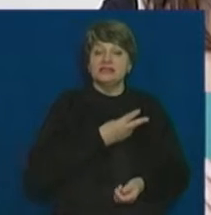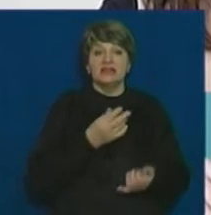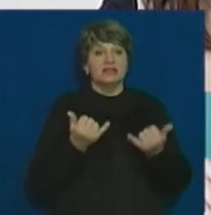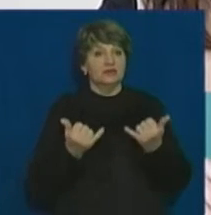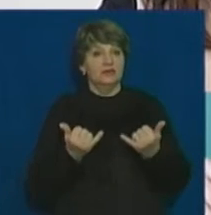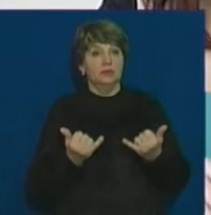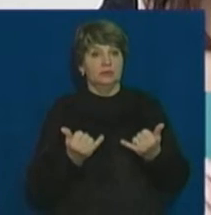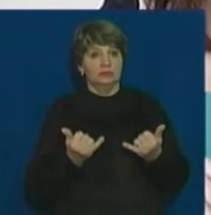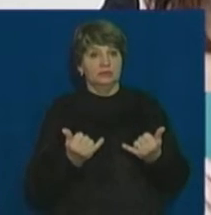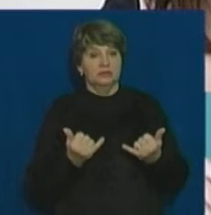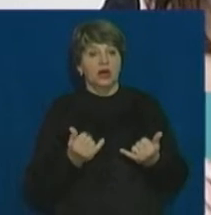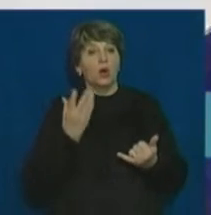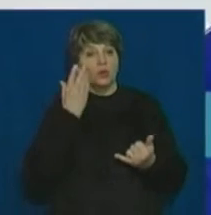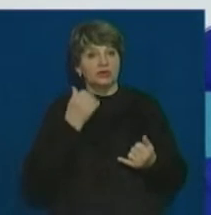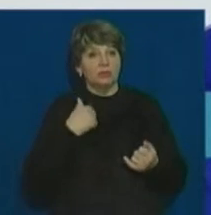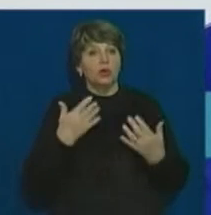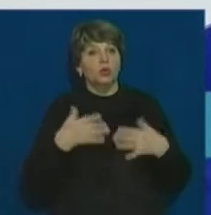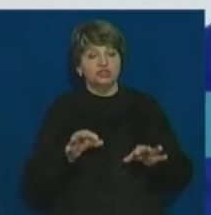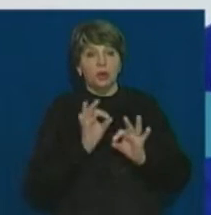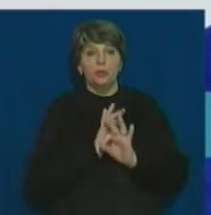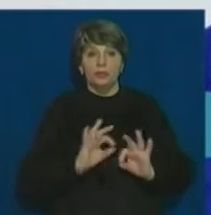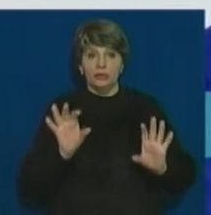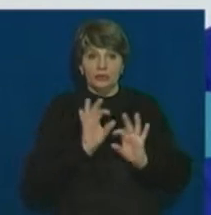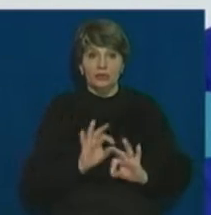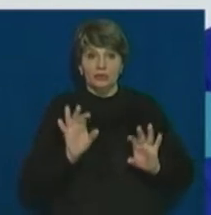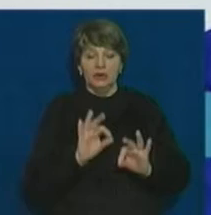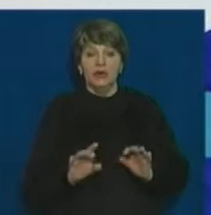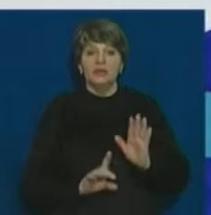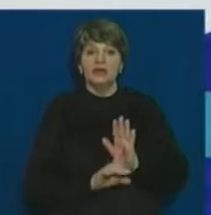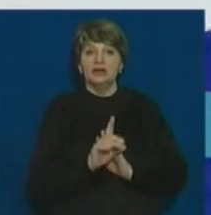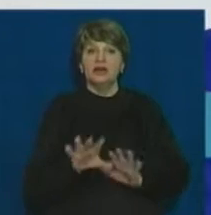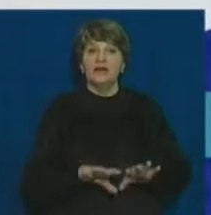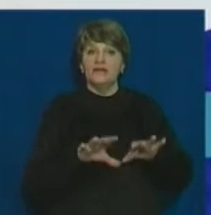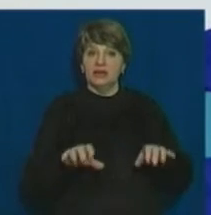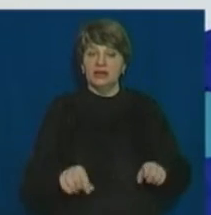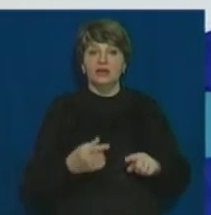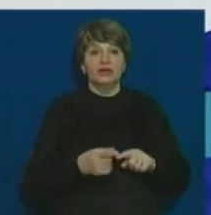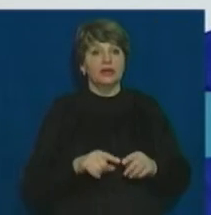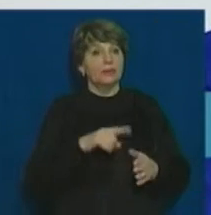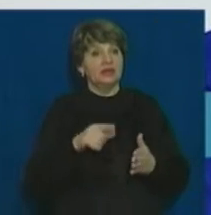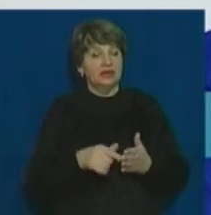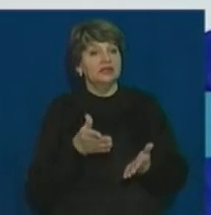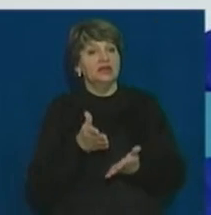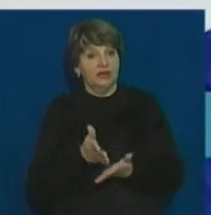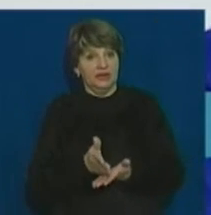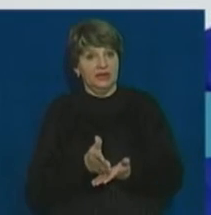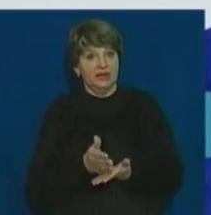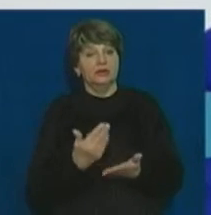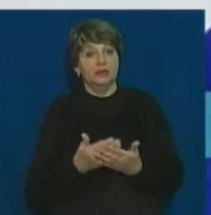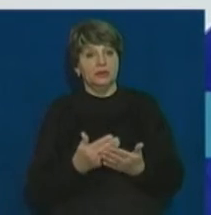після того, як ми вже проінформували, має виходити від влади. Тобто, от таке питання є зараз з